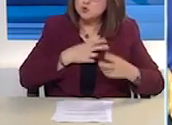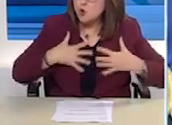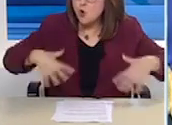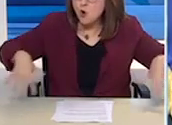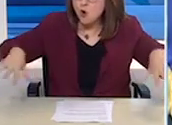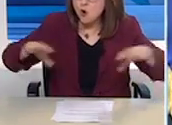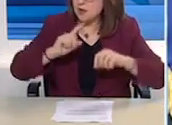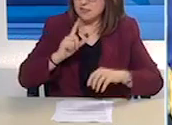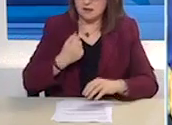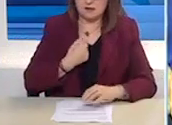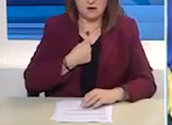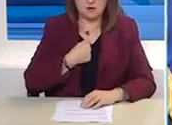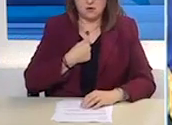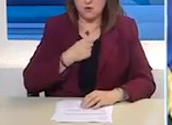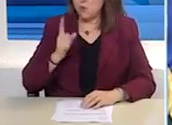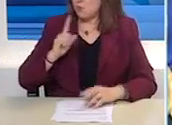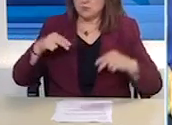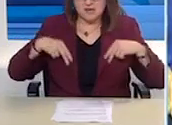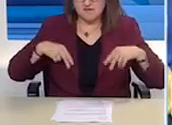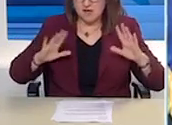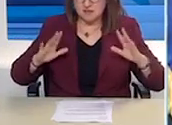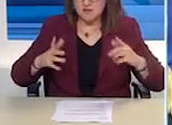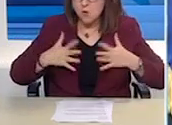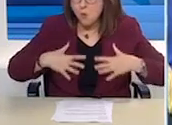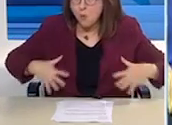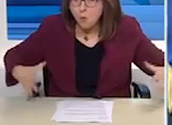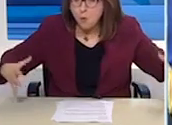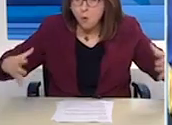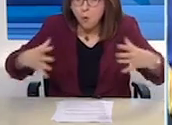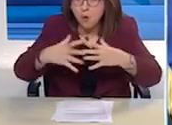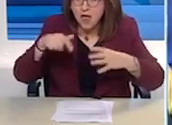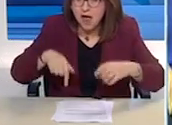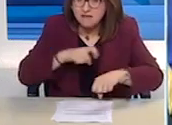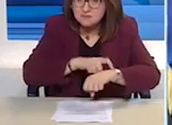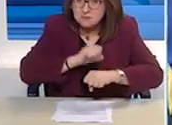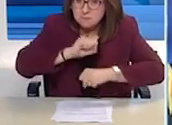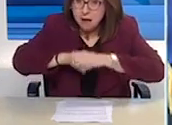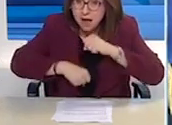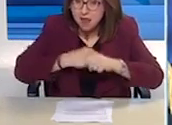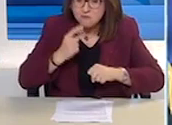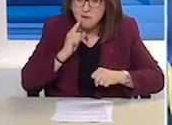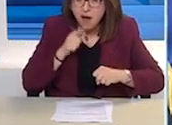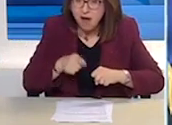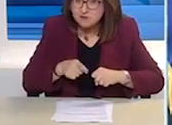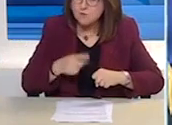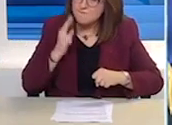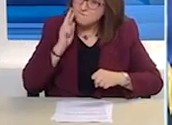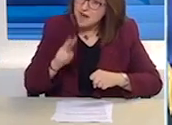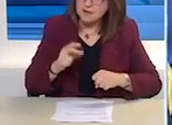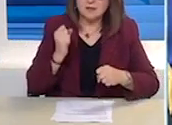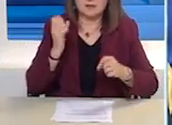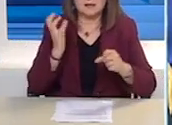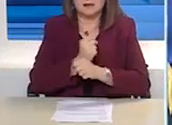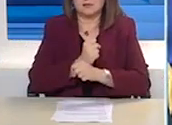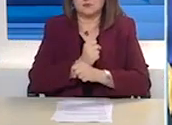δεν το κάνουν η κυβέρνηση, το κάνουμε όλοι μαζί. Αυτό είναι νομίζω το βασικότερο από όλα. Ότι προσπαθεί ένα σωρό